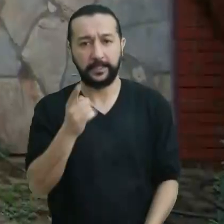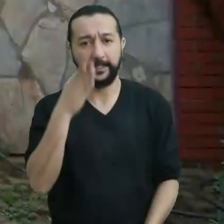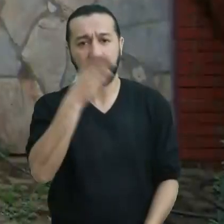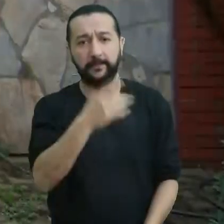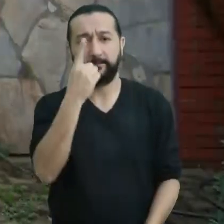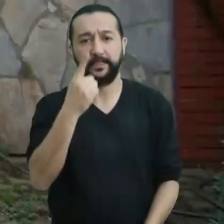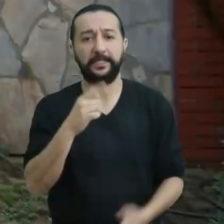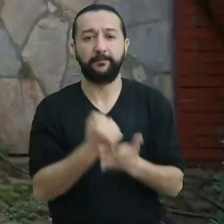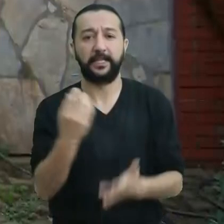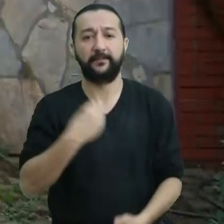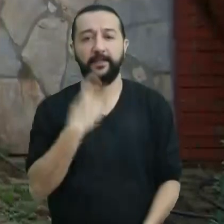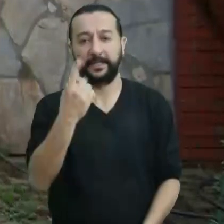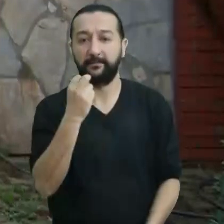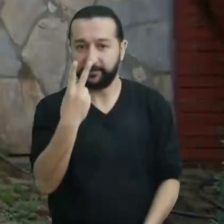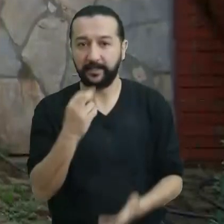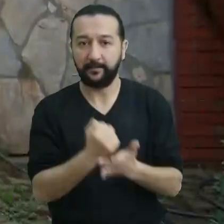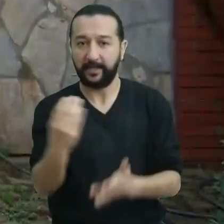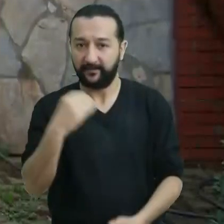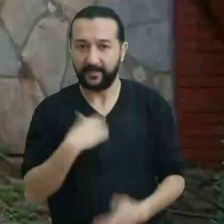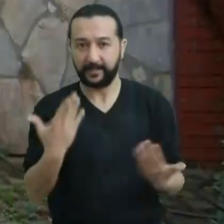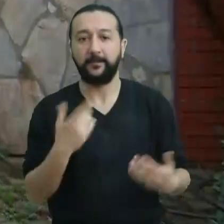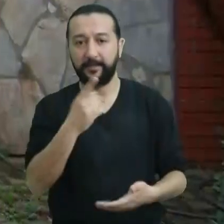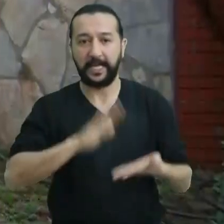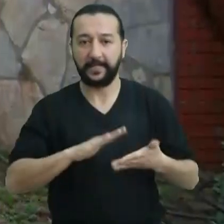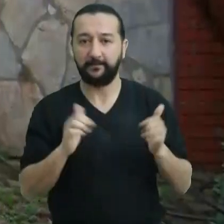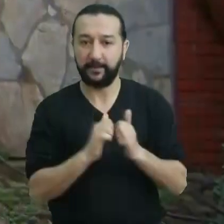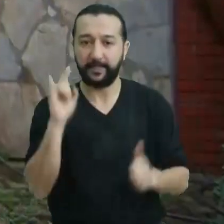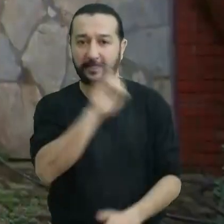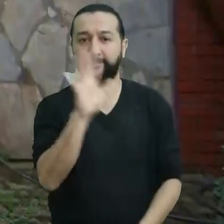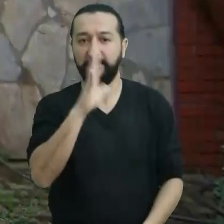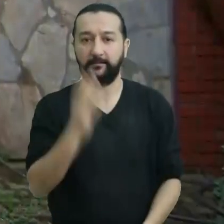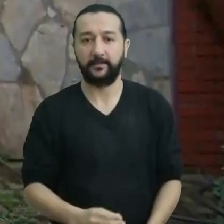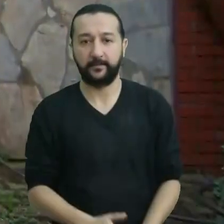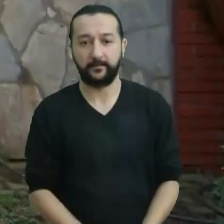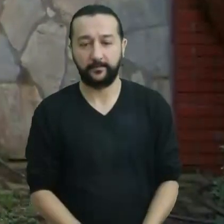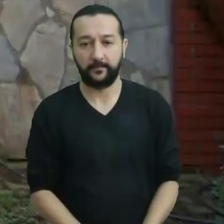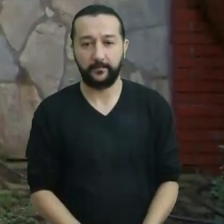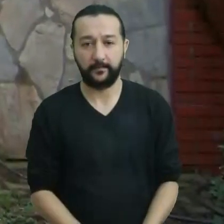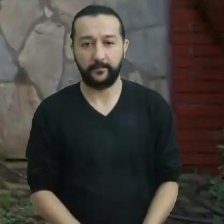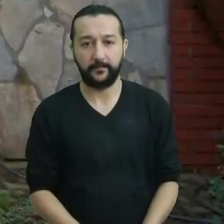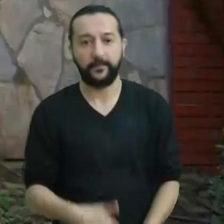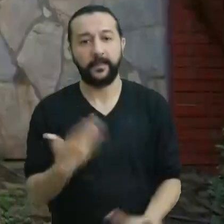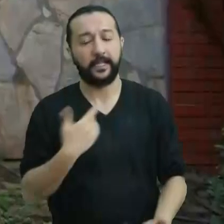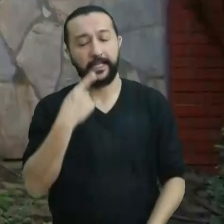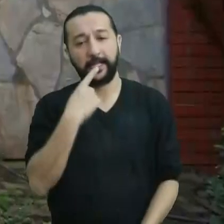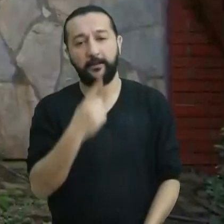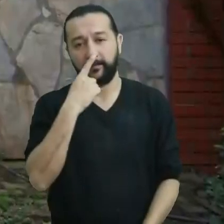Bir kişilik bilet vermiş. Bari iki kişilik ver de bir arkadaşıma gideyim sinemaya. Ne diyorum